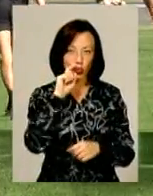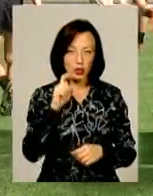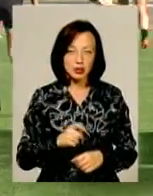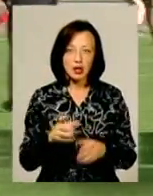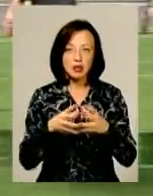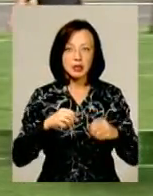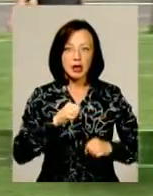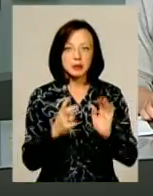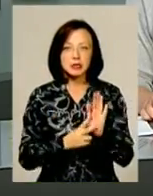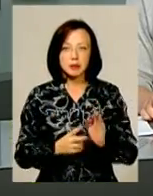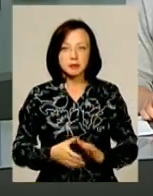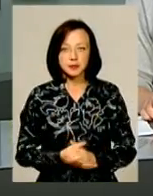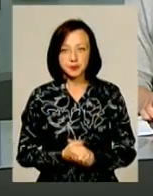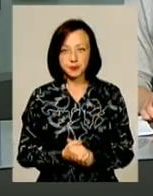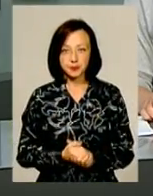з регбі-7.